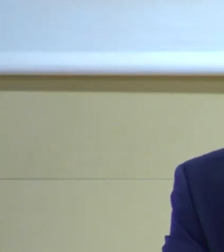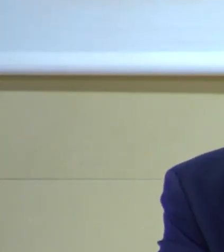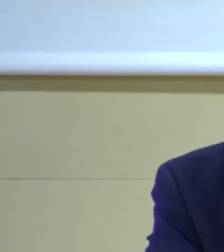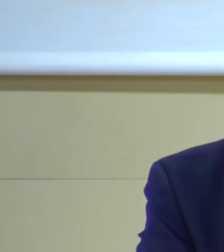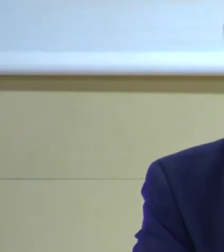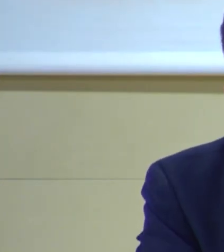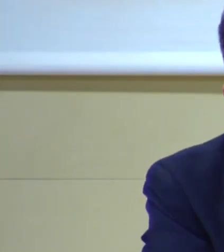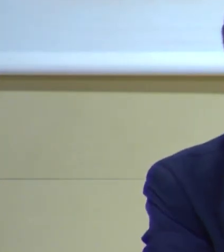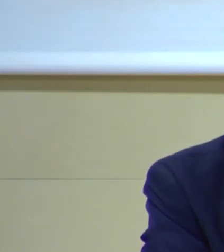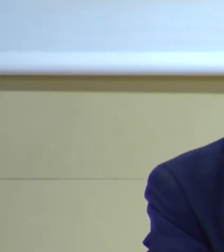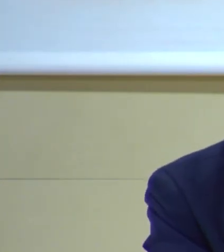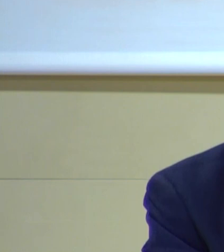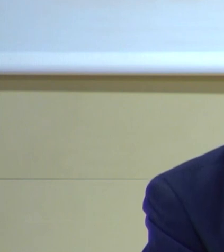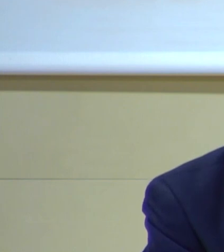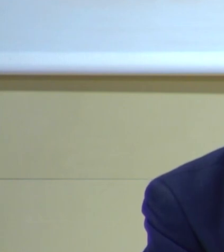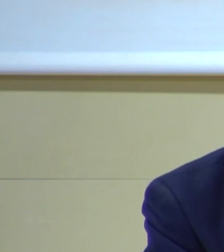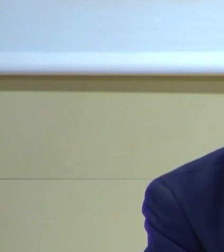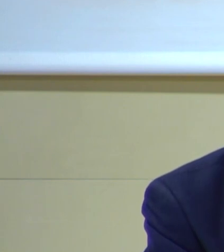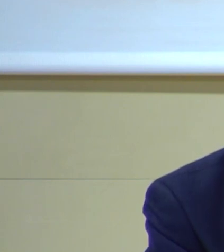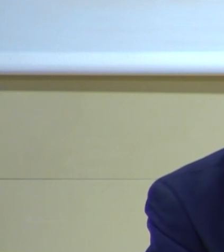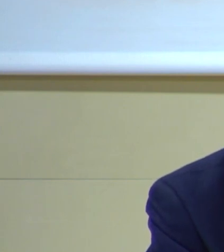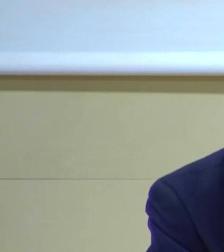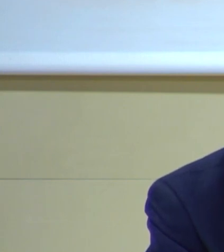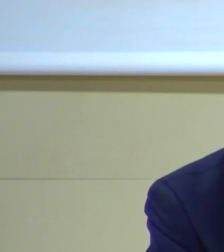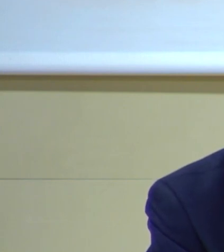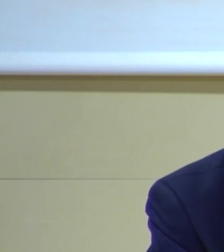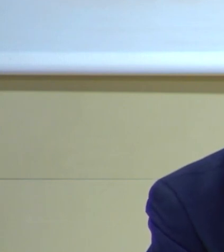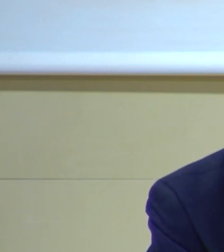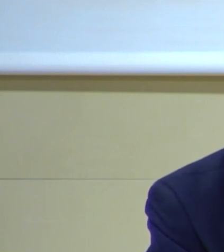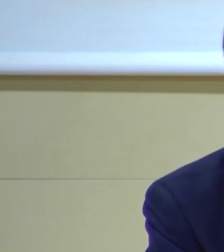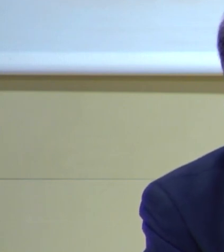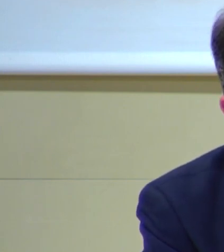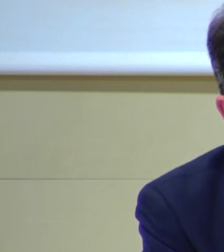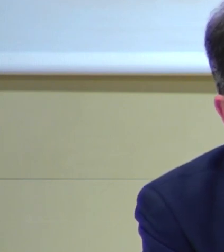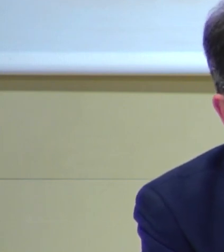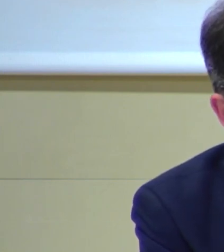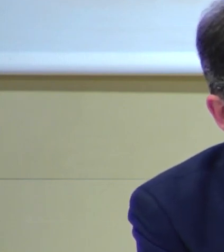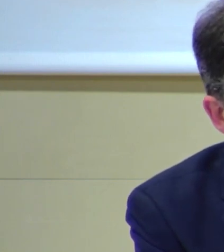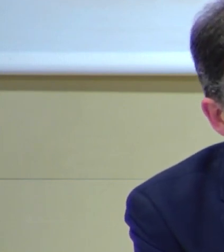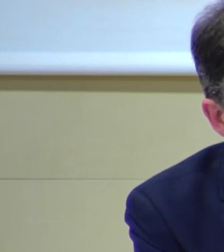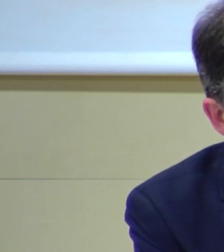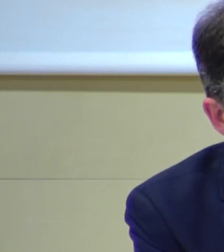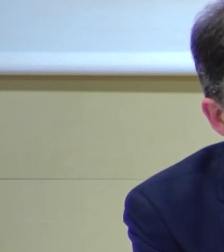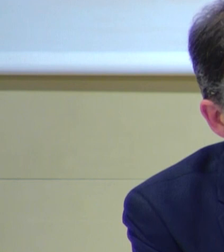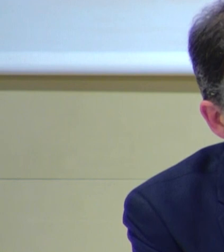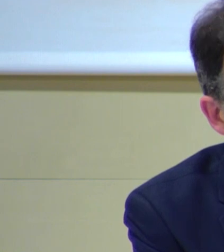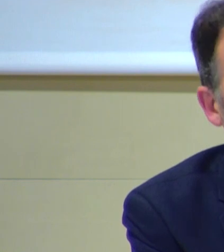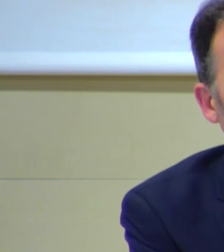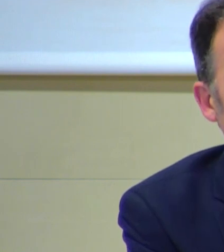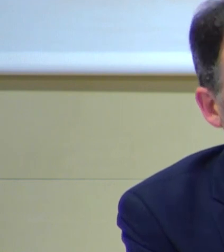j'attrape la délibération numéro 26 il s'agit d'une convention pluriannuelle d'objectifs